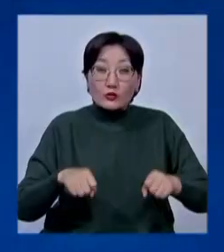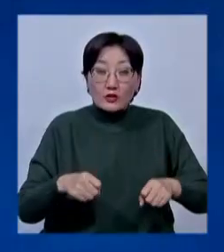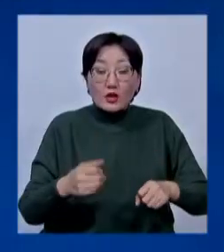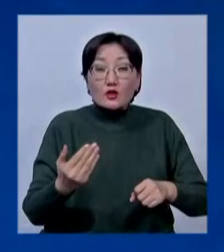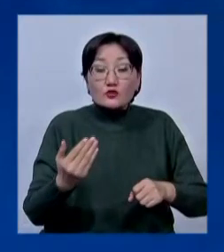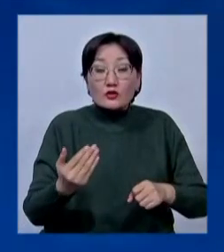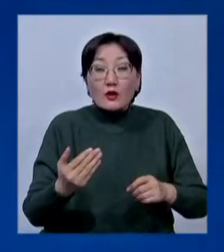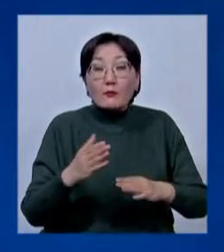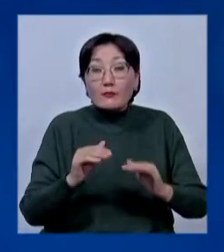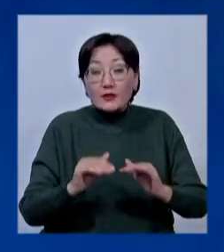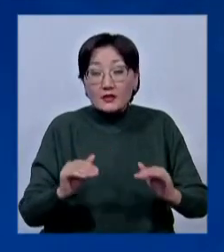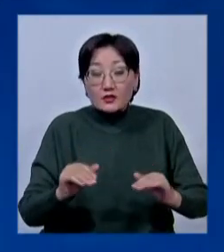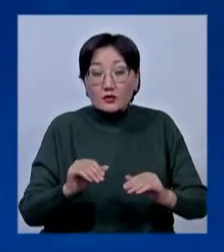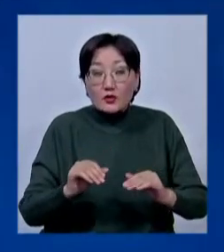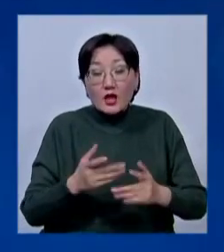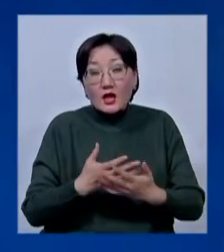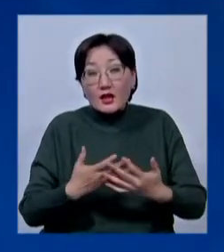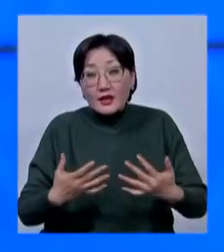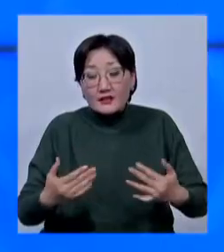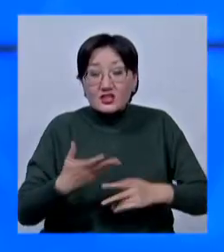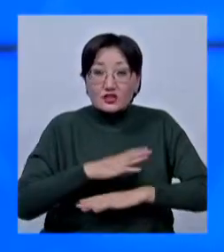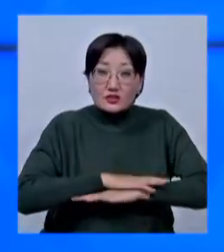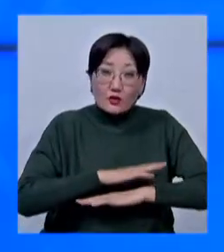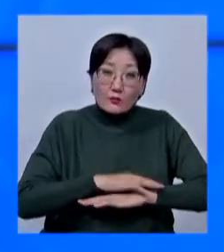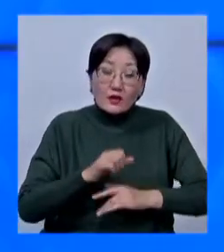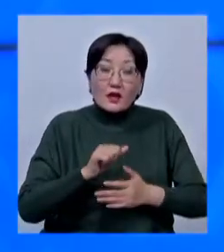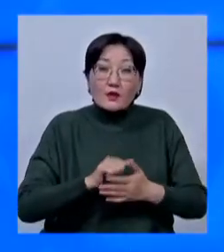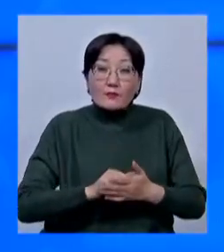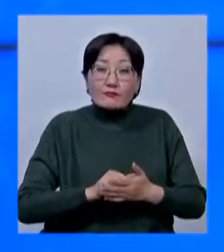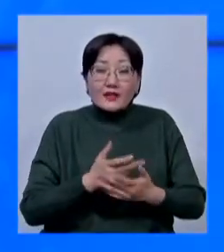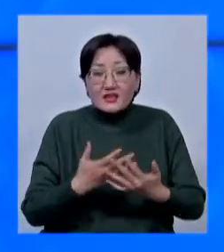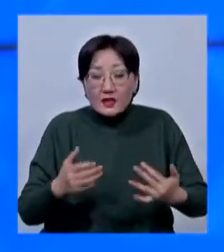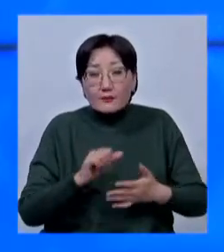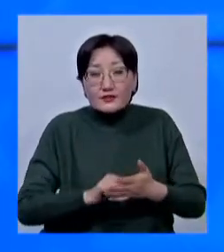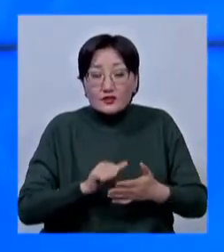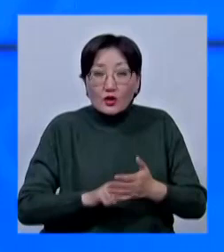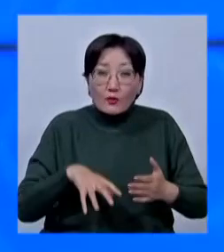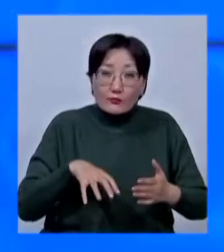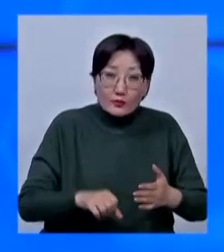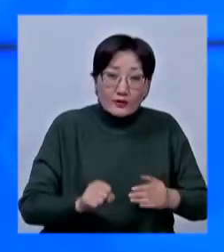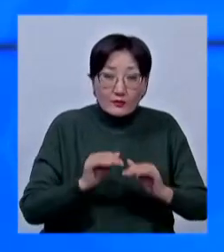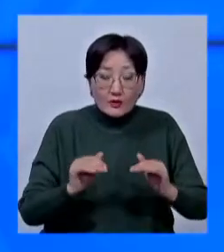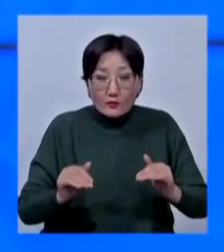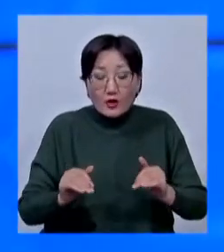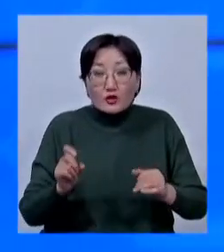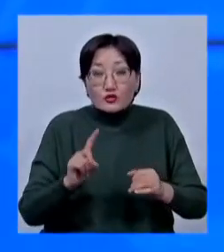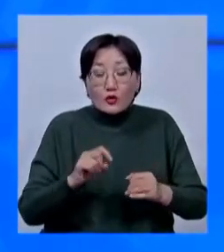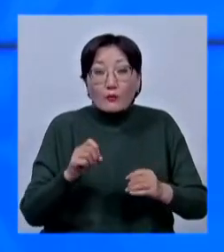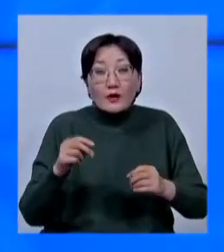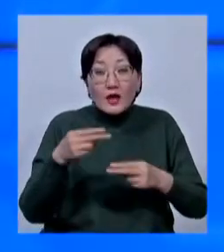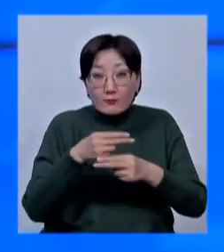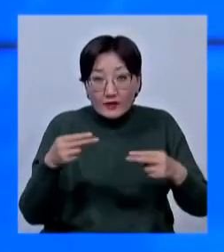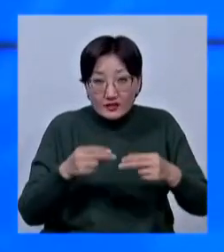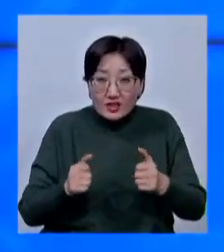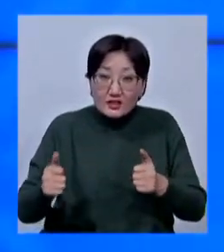соларды, сосын ана балаларды әртүрлі сабақтардан себептермен қалып қойған балдарды қуып жету үшін оқу материалдарын, программаларын оқу